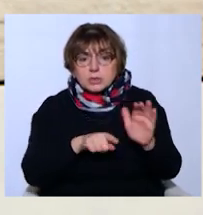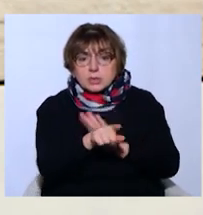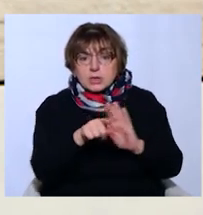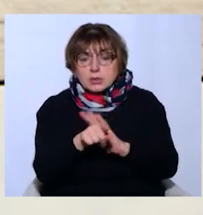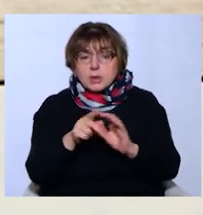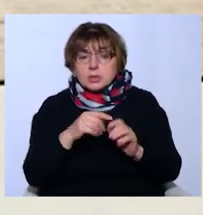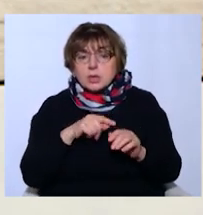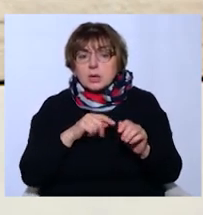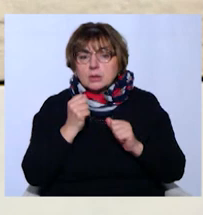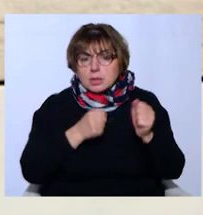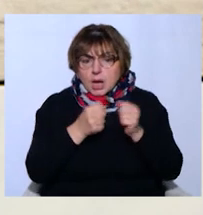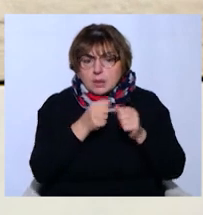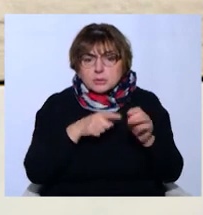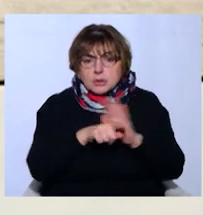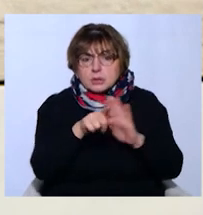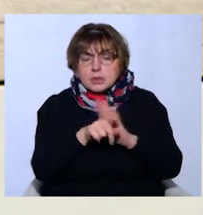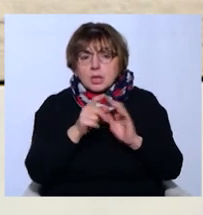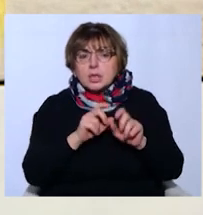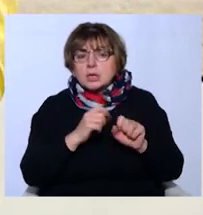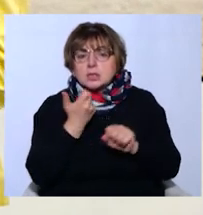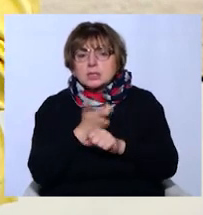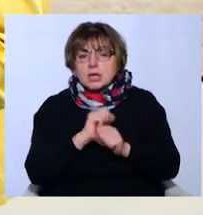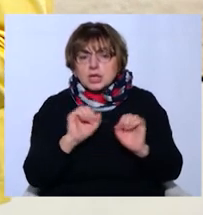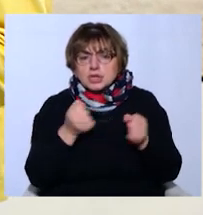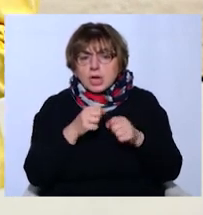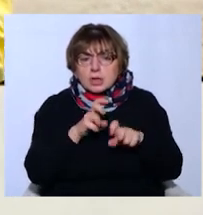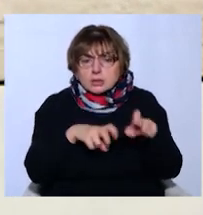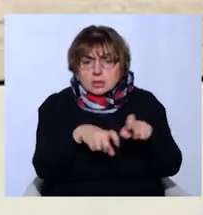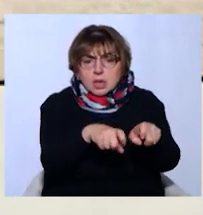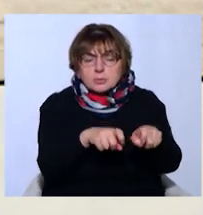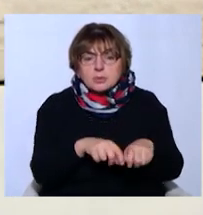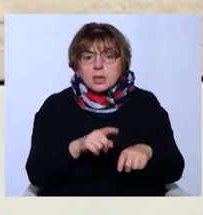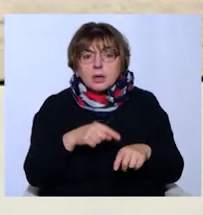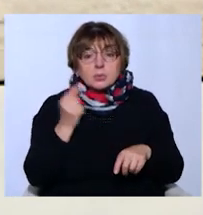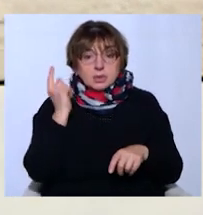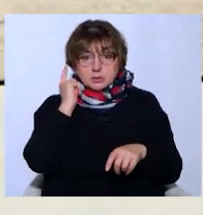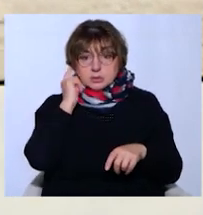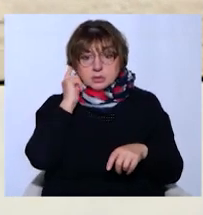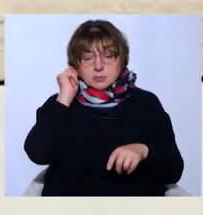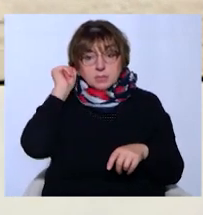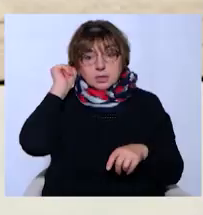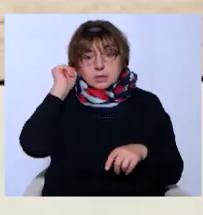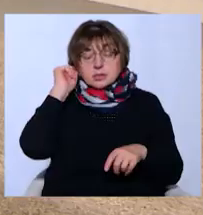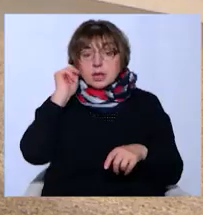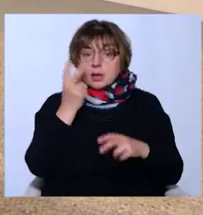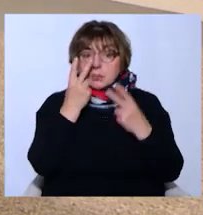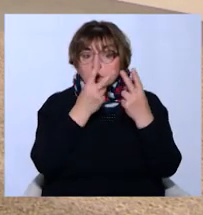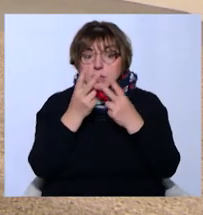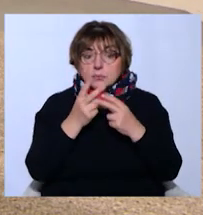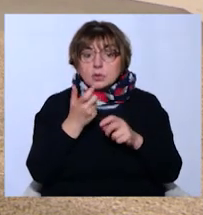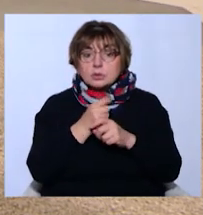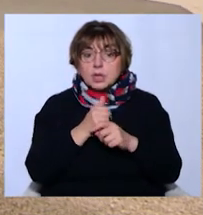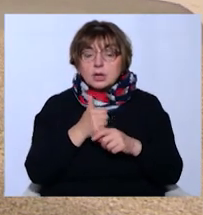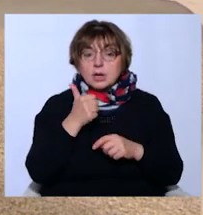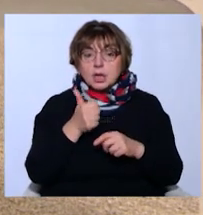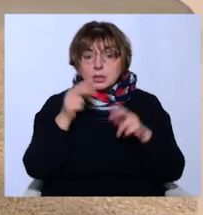ემალება, გარბის ხომ, ამიტომ სწრაფად დარბის კურდღელი. რაც შეეხება მის სმენას და მხედველობას, ძალიან საინტერესოა ის, რომ